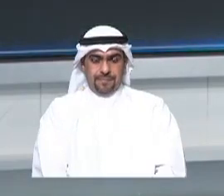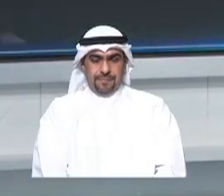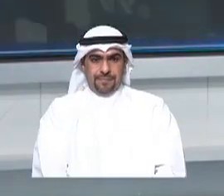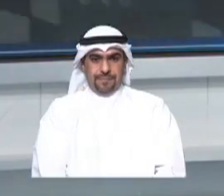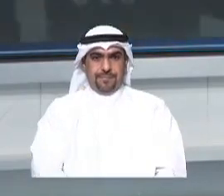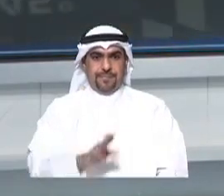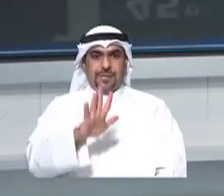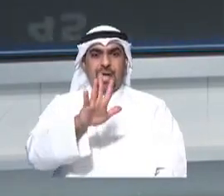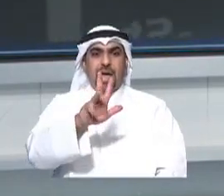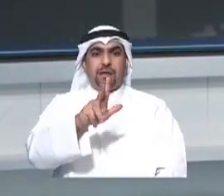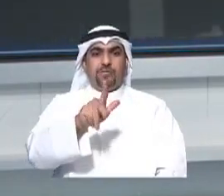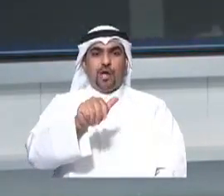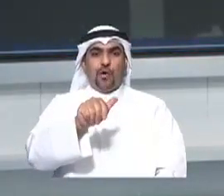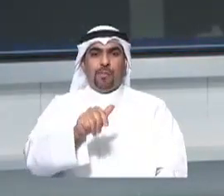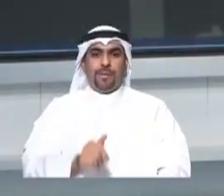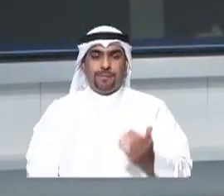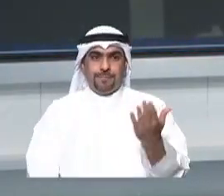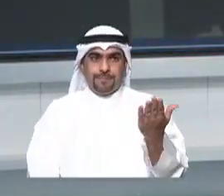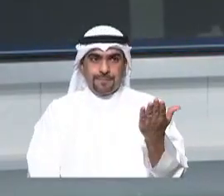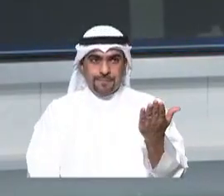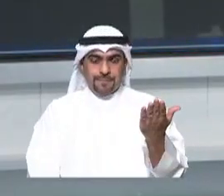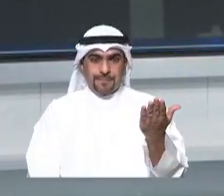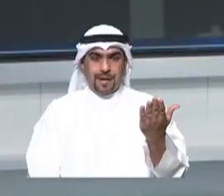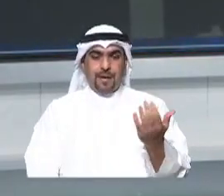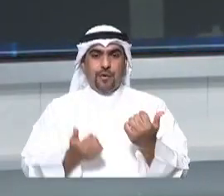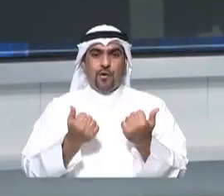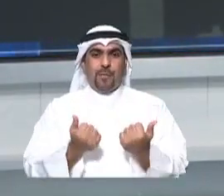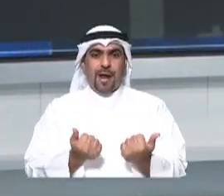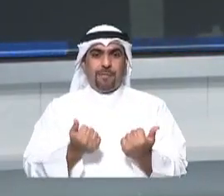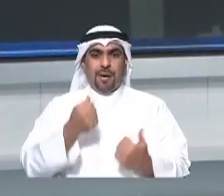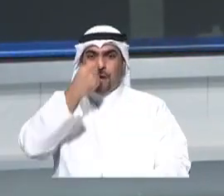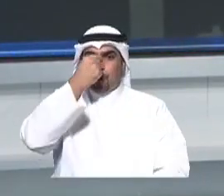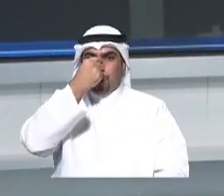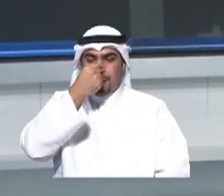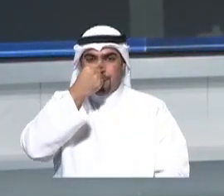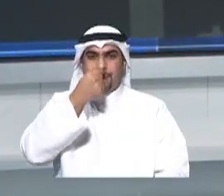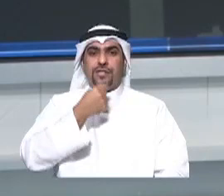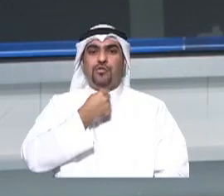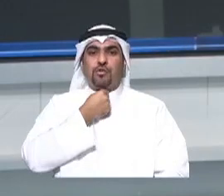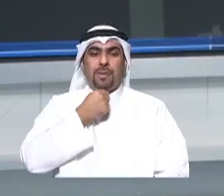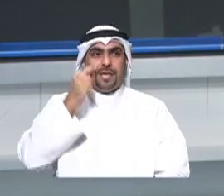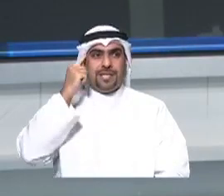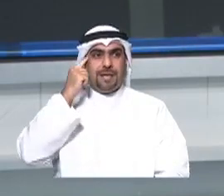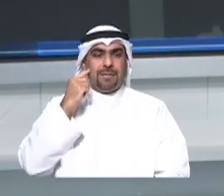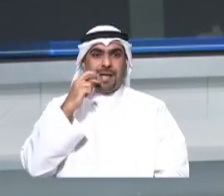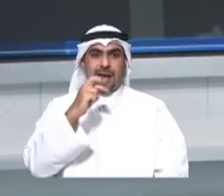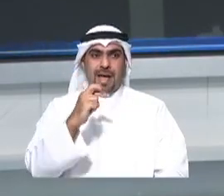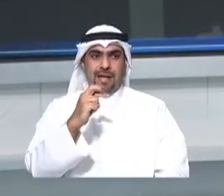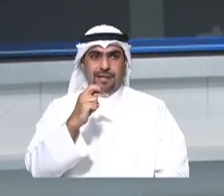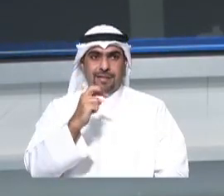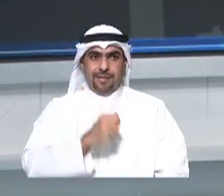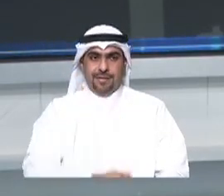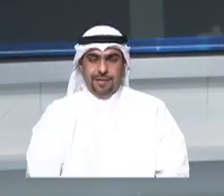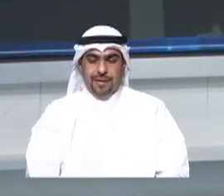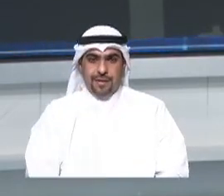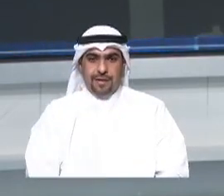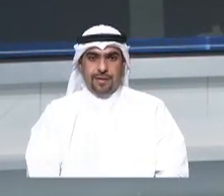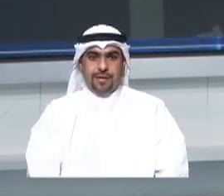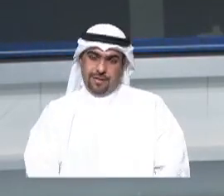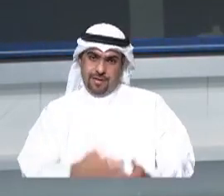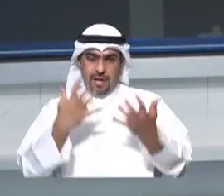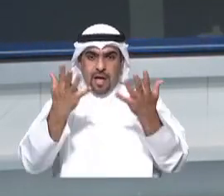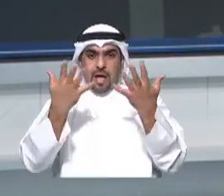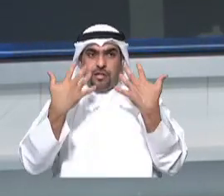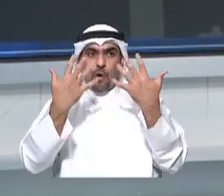الطقس المتوقع في مدينة الكويت خلال 5 أيام القادمة إن شاء الله نتوقع استمرار الأجواء الجافة أعزائي المشاهدين حتى يوم الخميس، مع استمرار